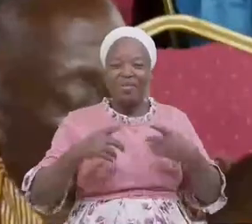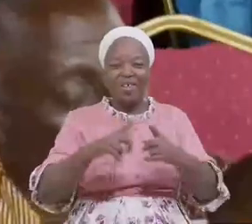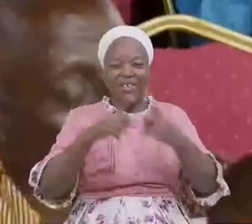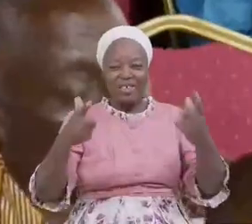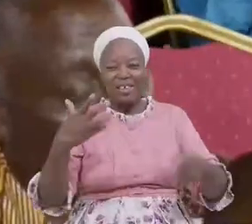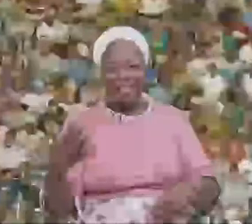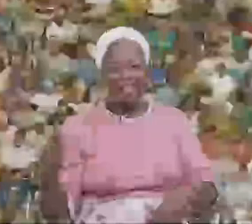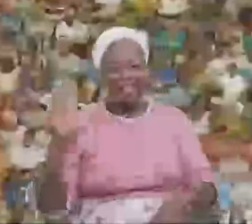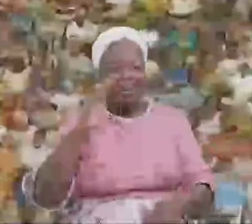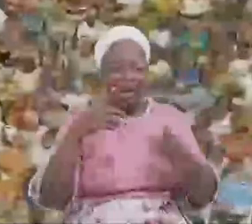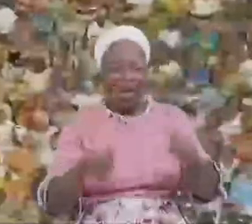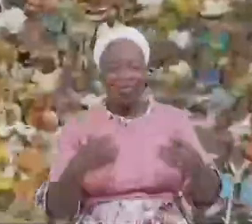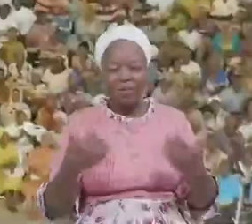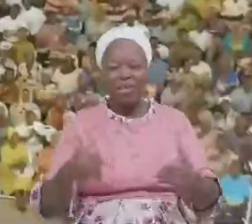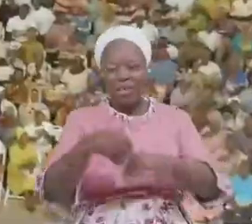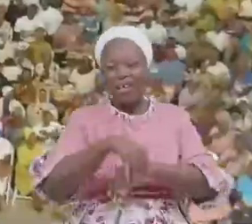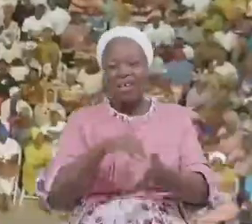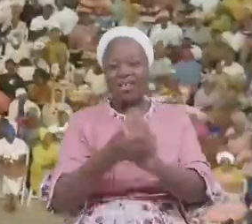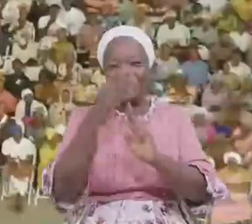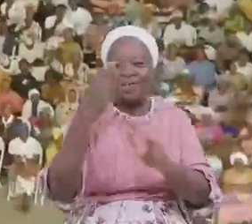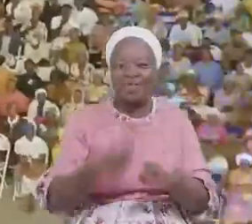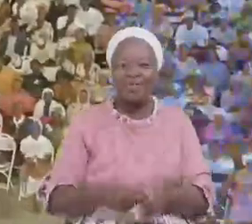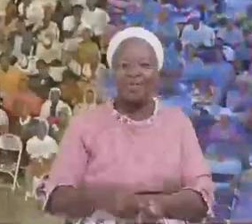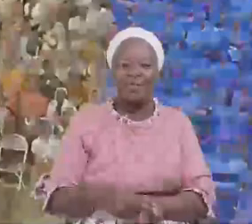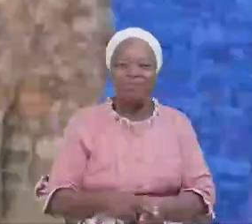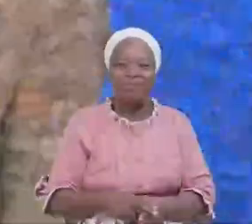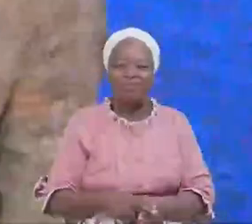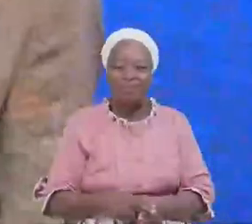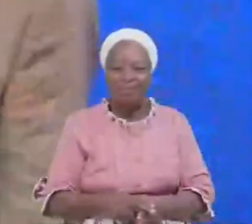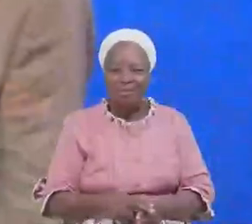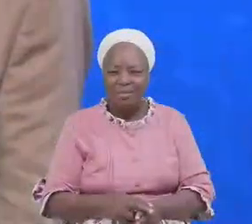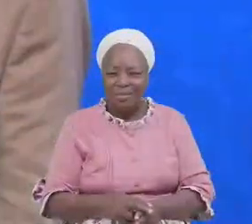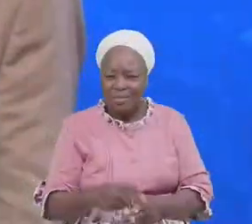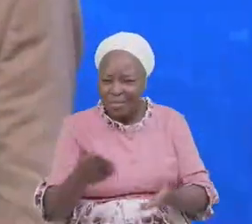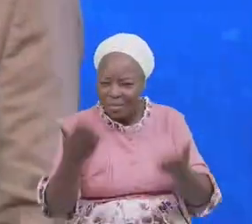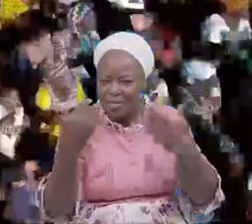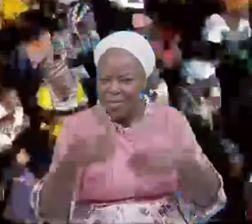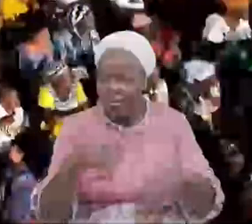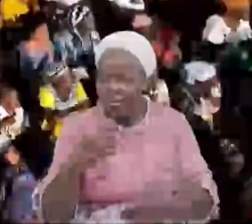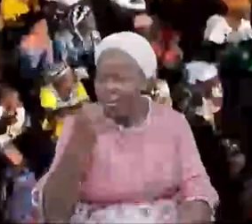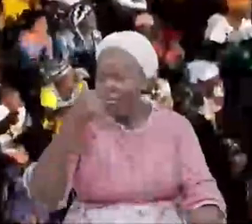Et les grandes choses vont se produire ce soir. Est-ce que tu ne peux pas dire ça à haute voix?